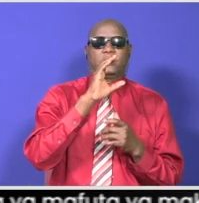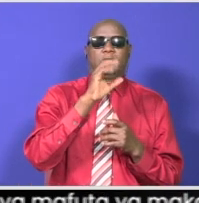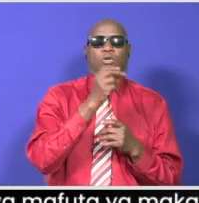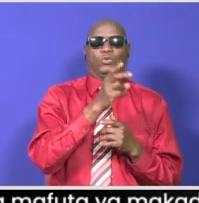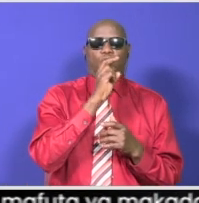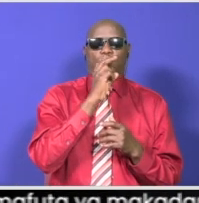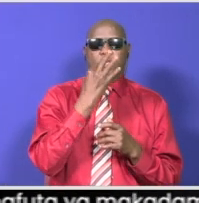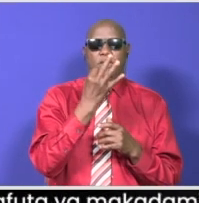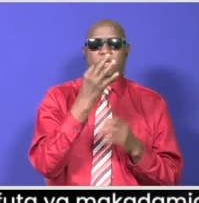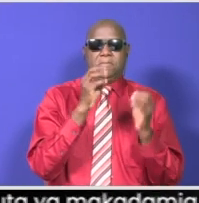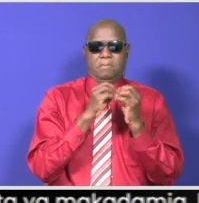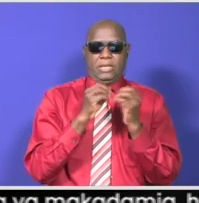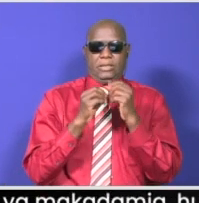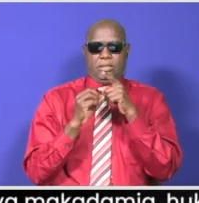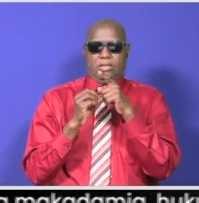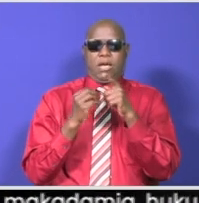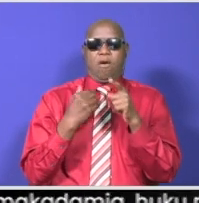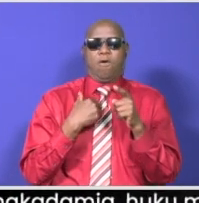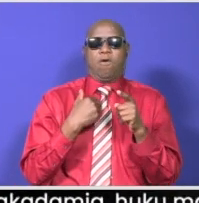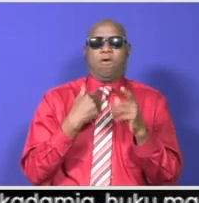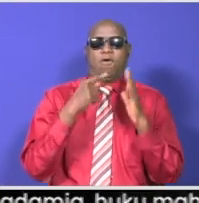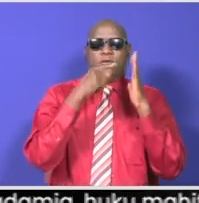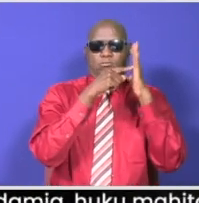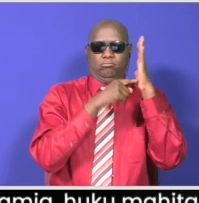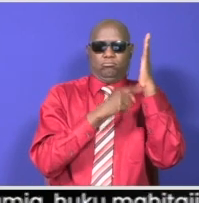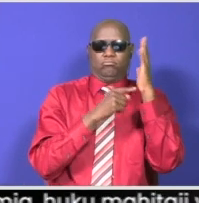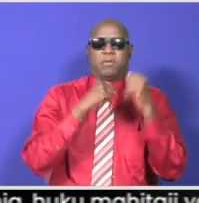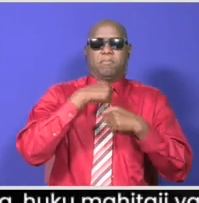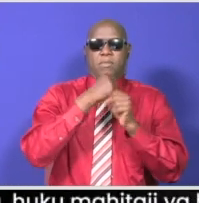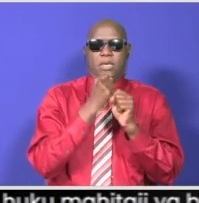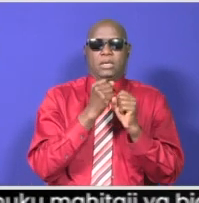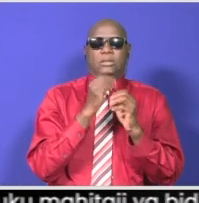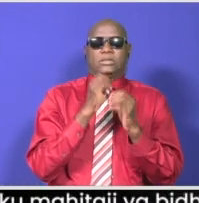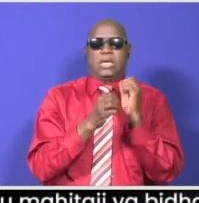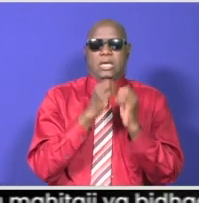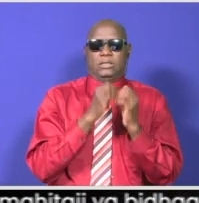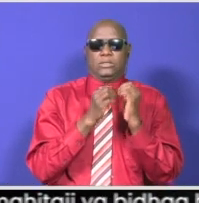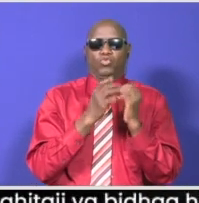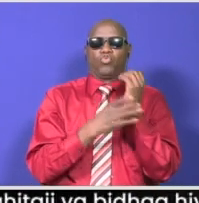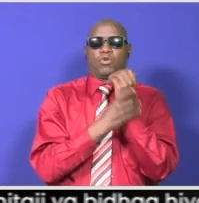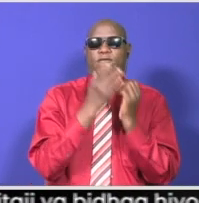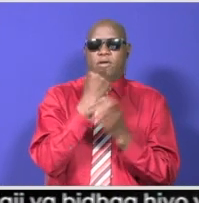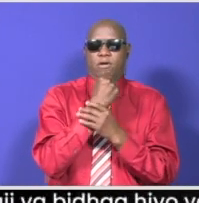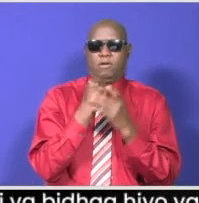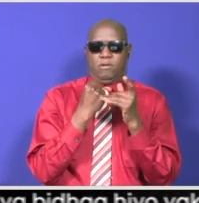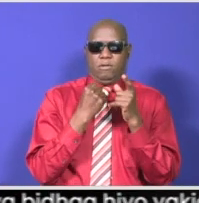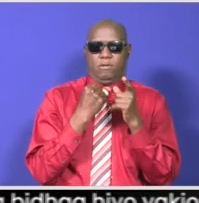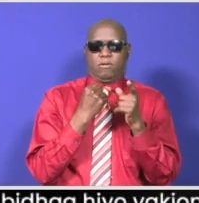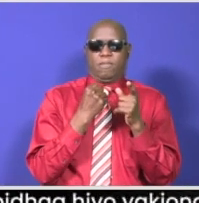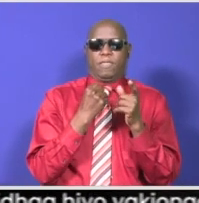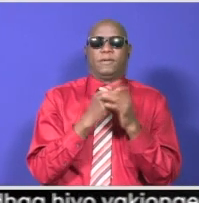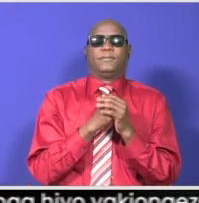RIC2023. Kongamano hilo linatoa jukwaa mwafaka la kutumia sayansi ya jiografia ipasavyo kushawishi sera